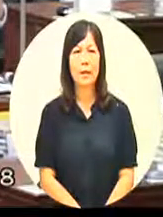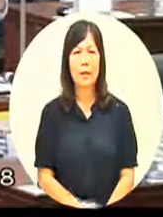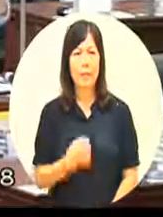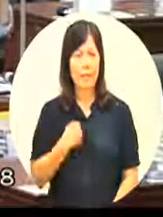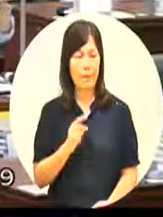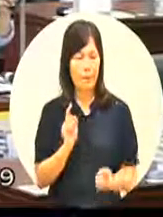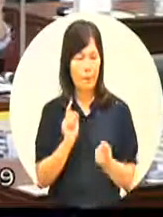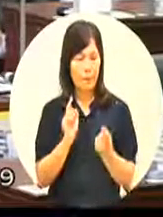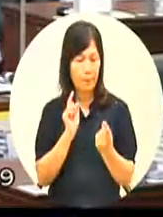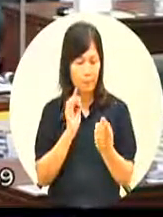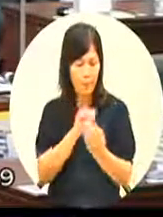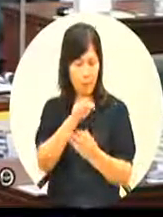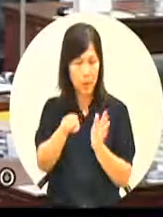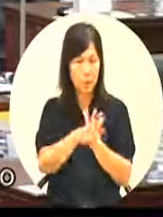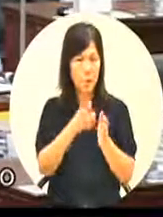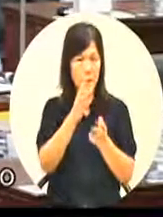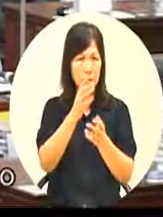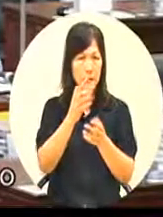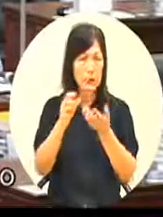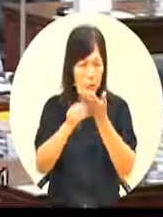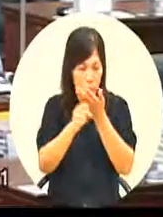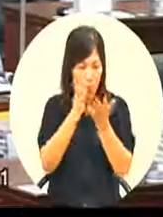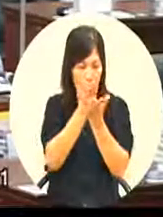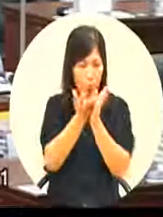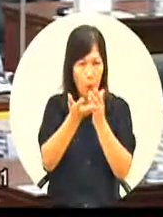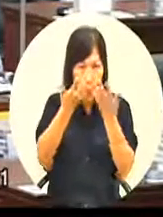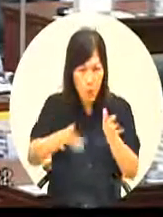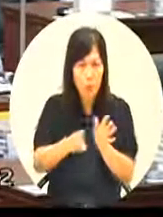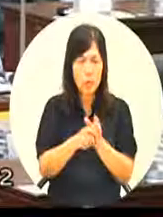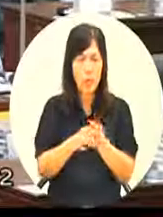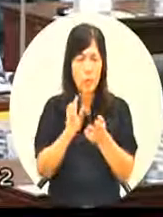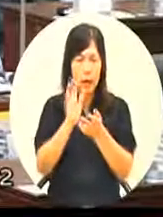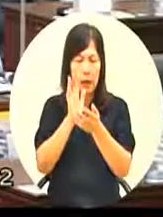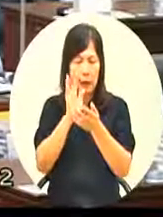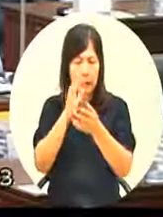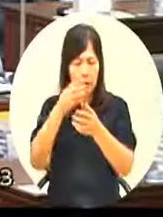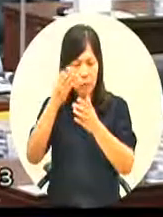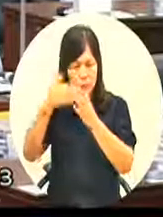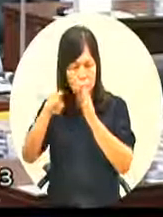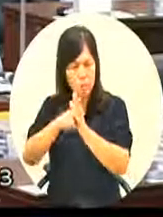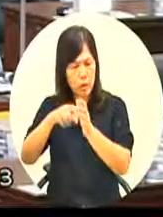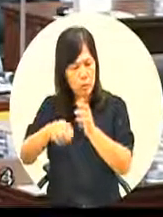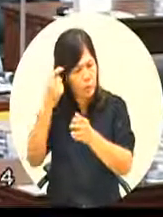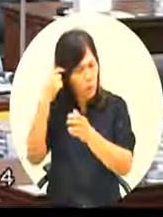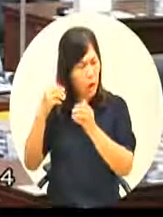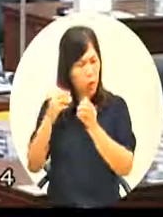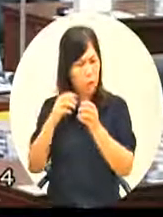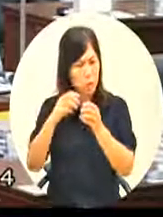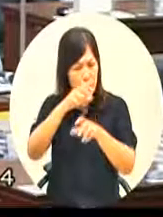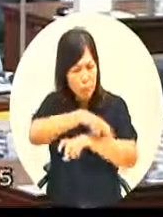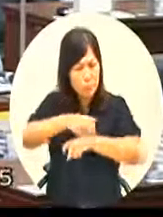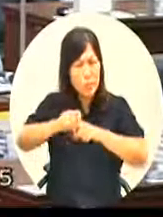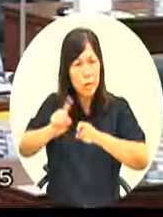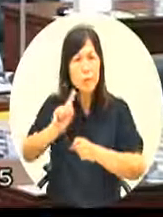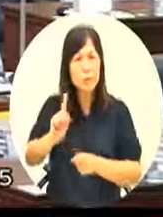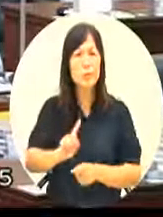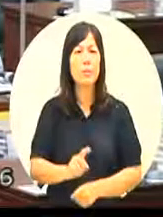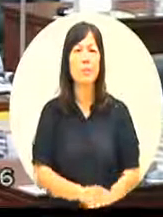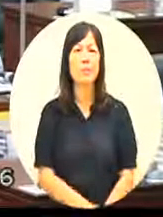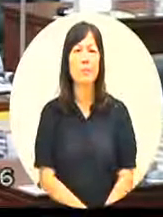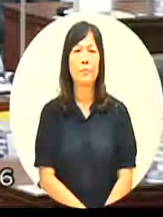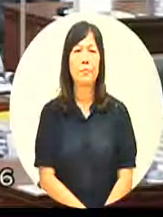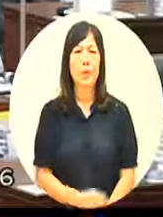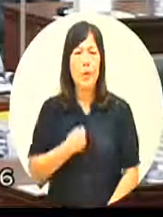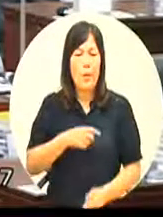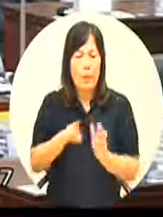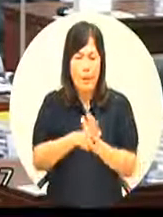样子毒品包装的多样化的状况之下，教育局未来对于反毒还有怎样的规划？因为我觉得，因为我们严